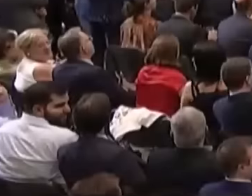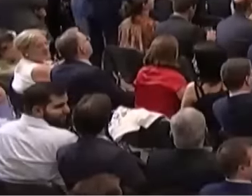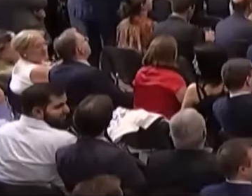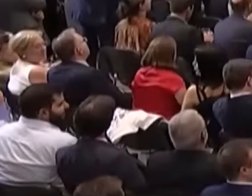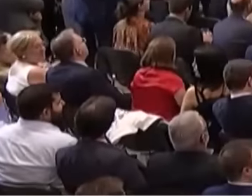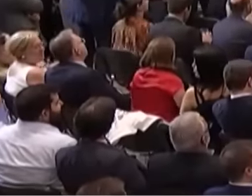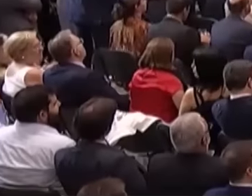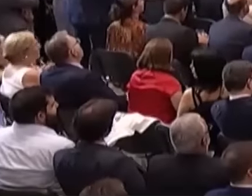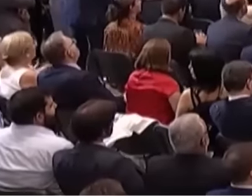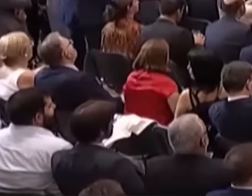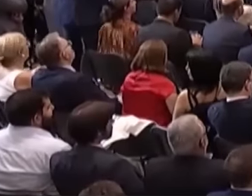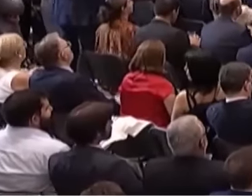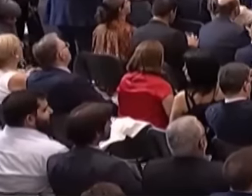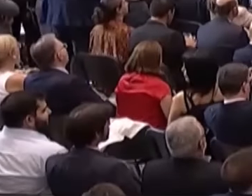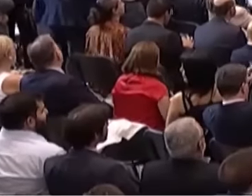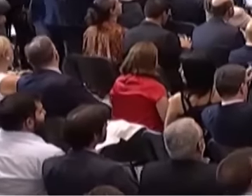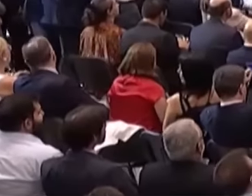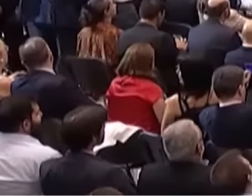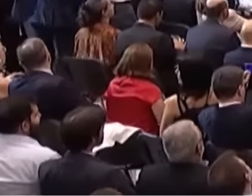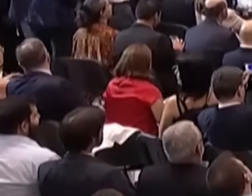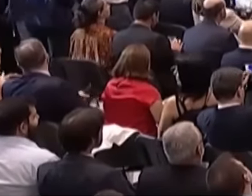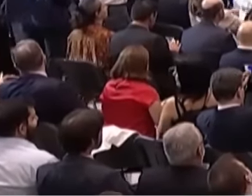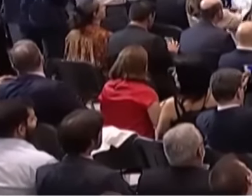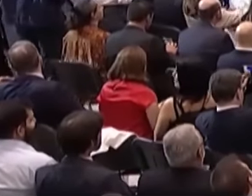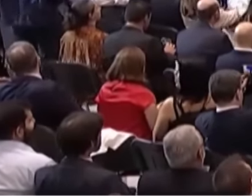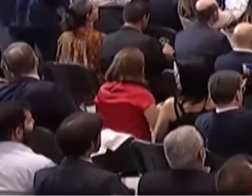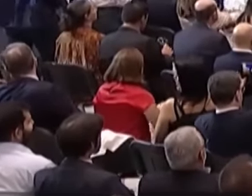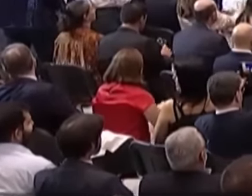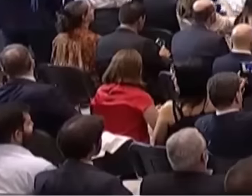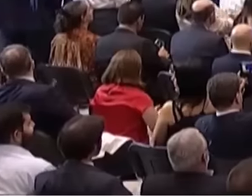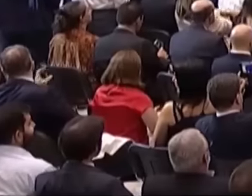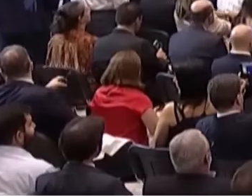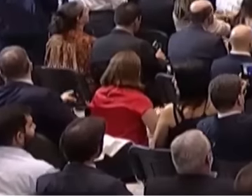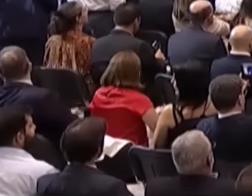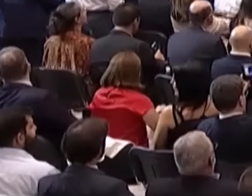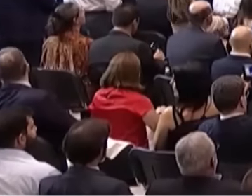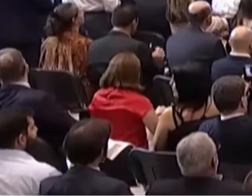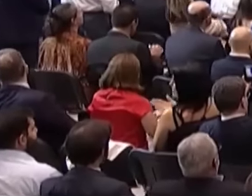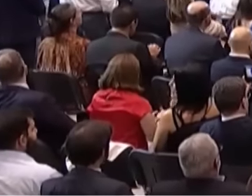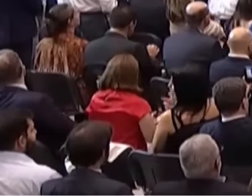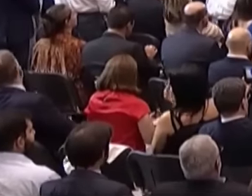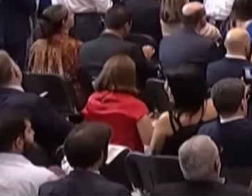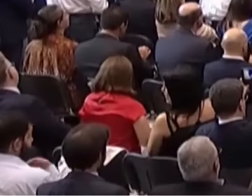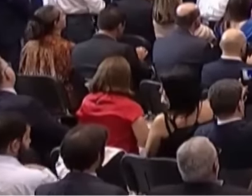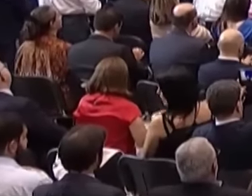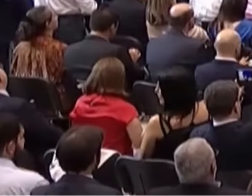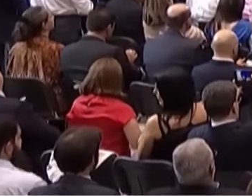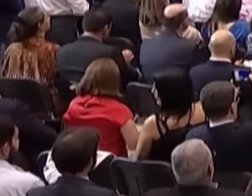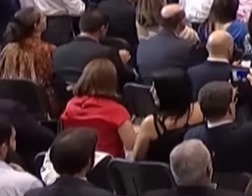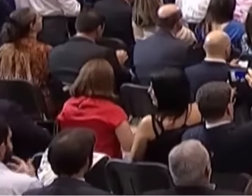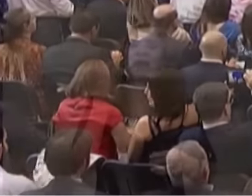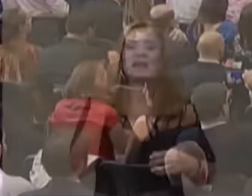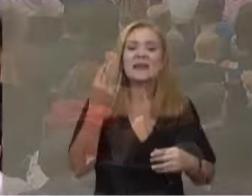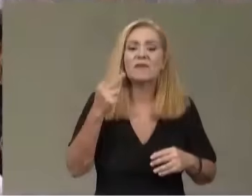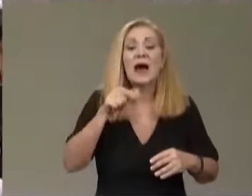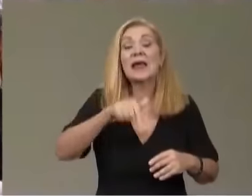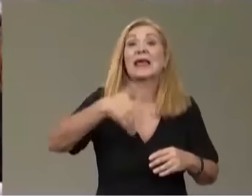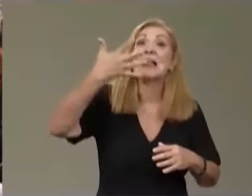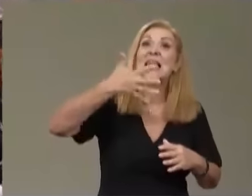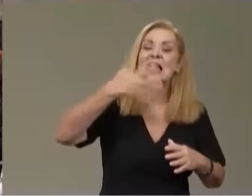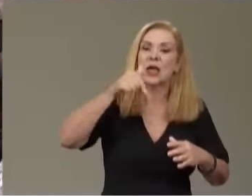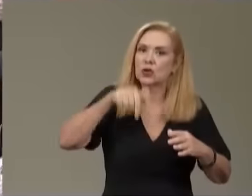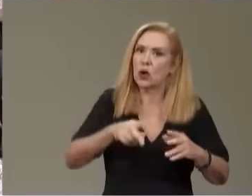Για να αποκτήσουν ακόμα 15.000, μπορεί και περισσότερα, νέοι ή νέα ζευγάρια ηλικίας, τώρα θα διευρύνουμε